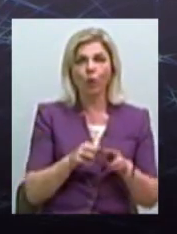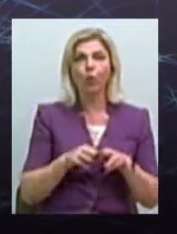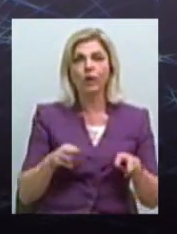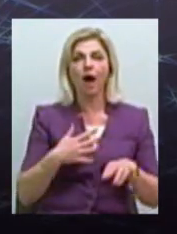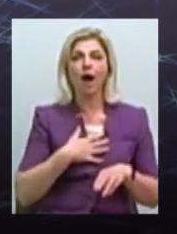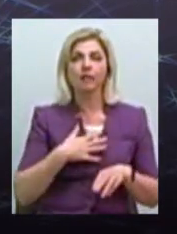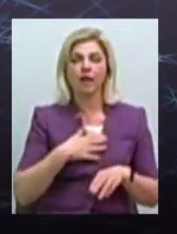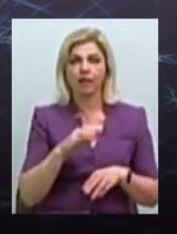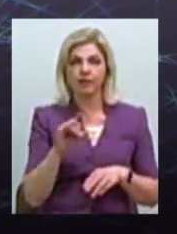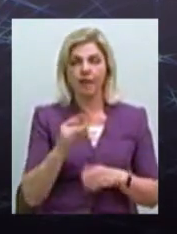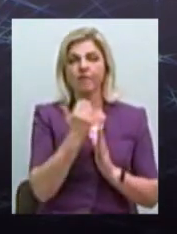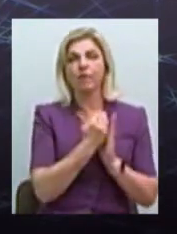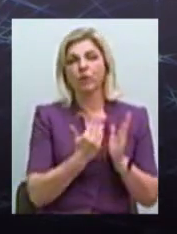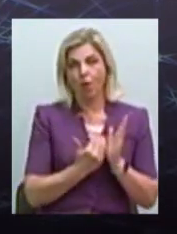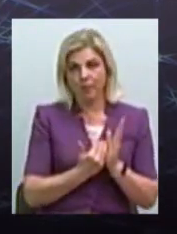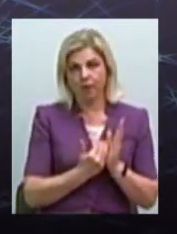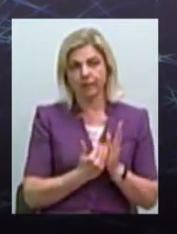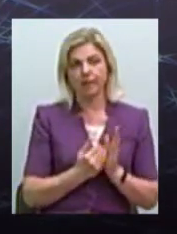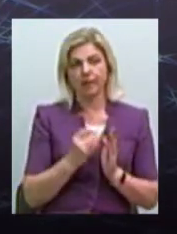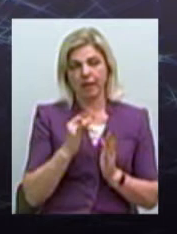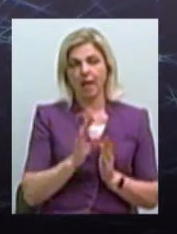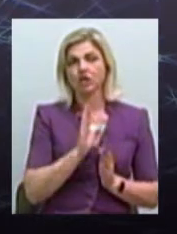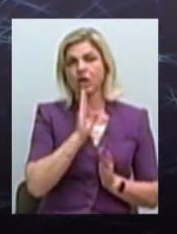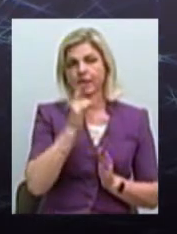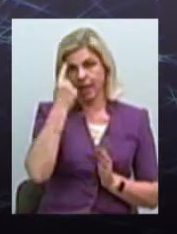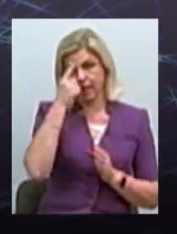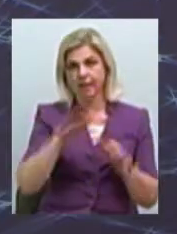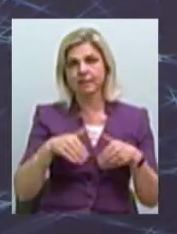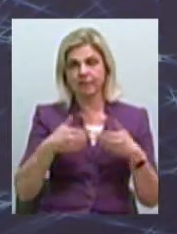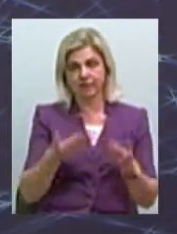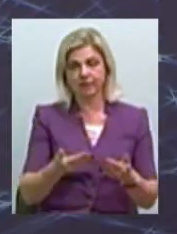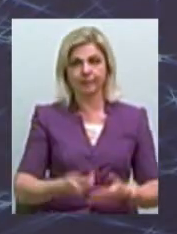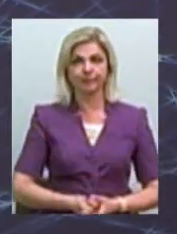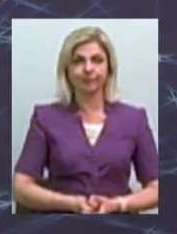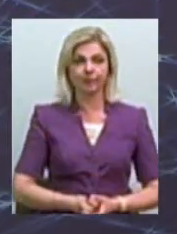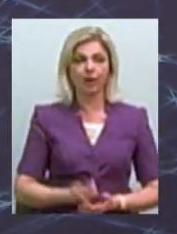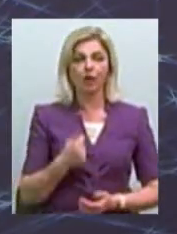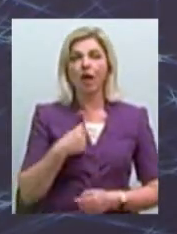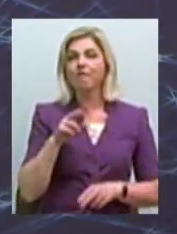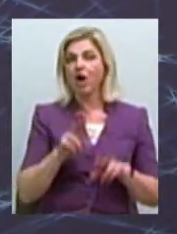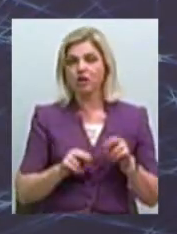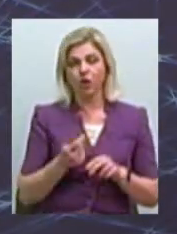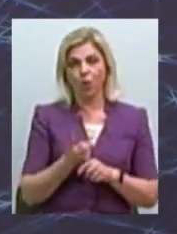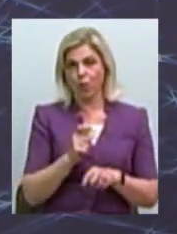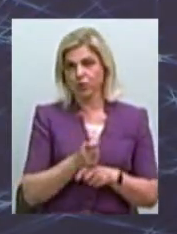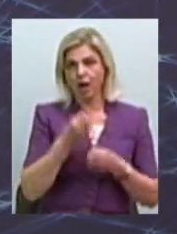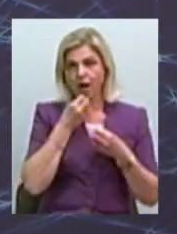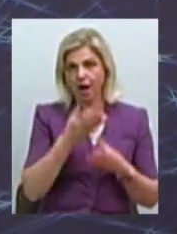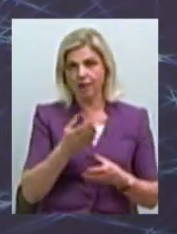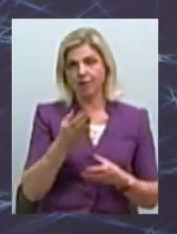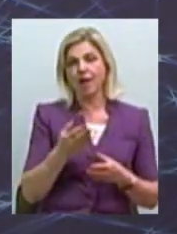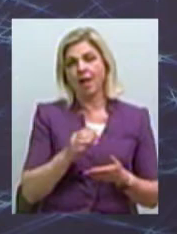Канади в рамках проєкту «Проміс» і в рамках гендерної ініціативи Асоціації міст України. Тому вважаю, що це досить таки гарна